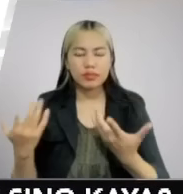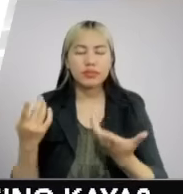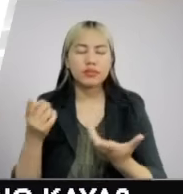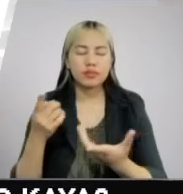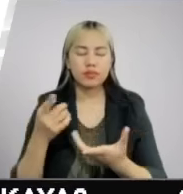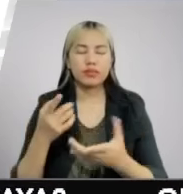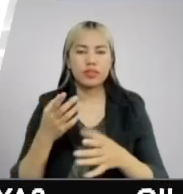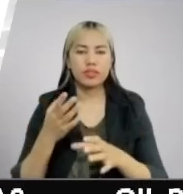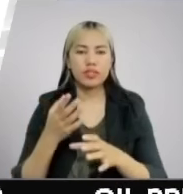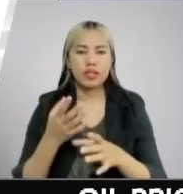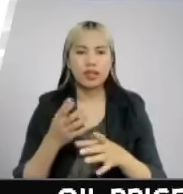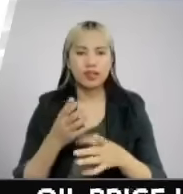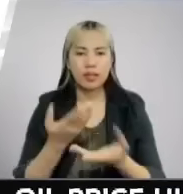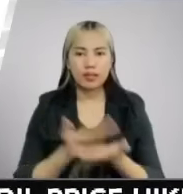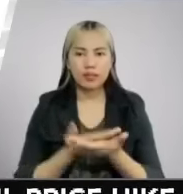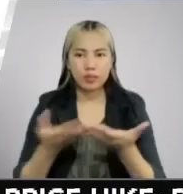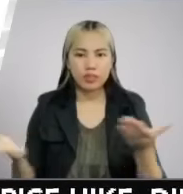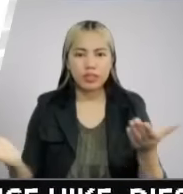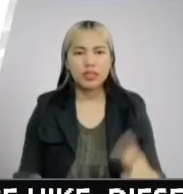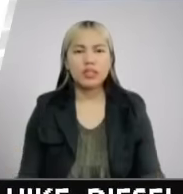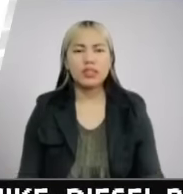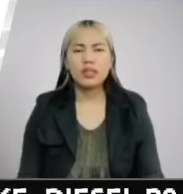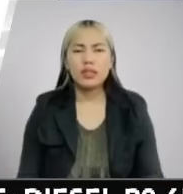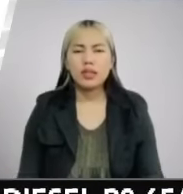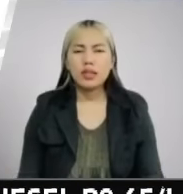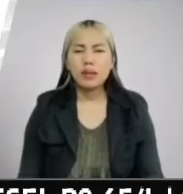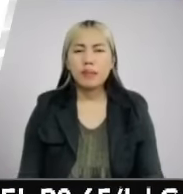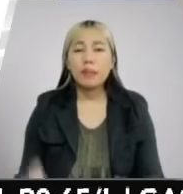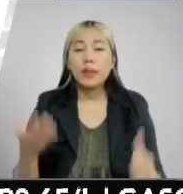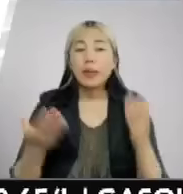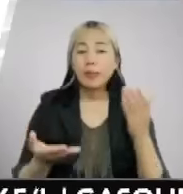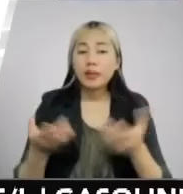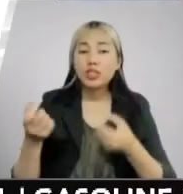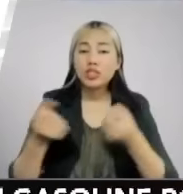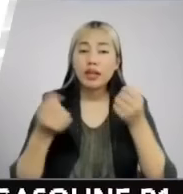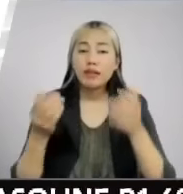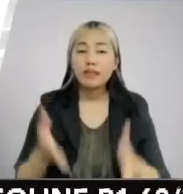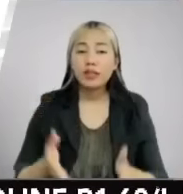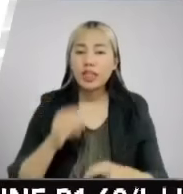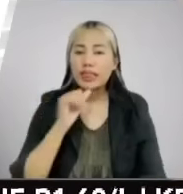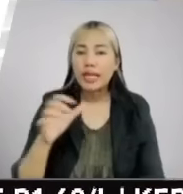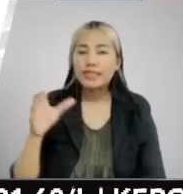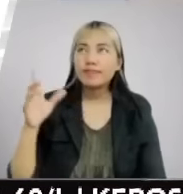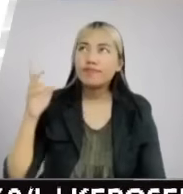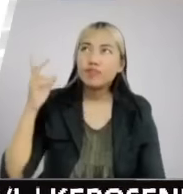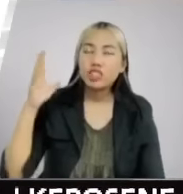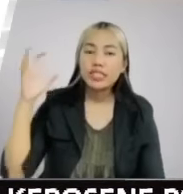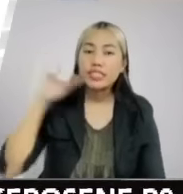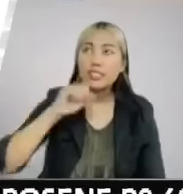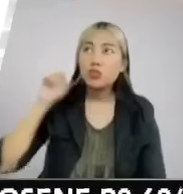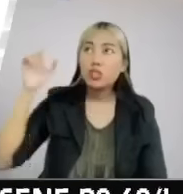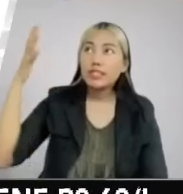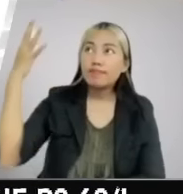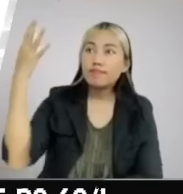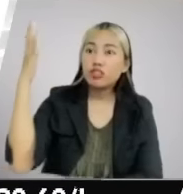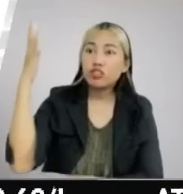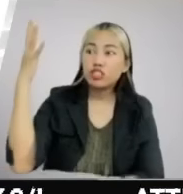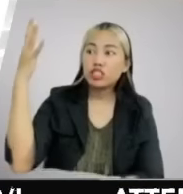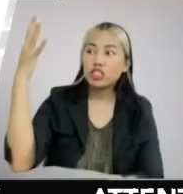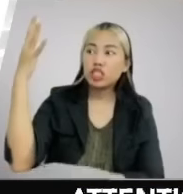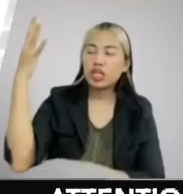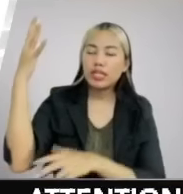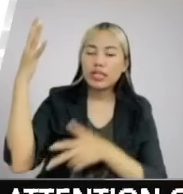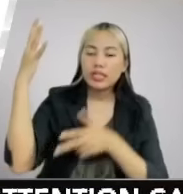na- estimate halangkaw si sa iyang ano o authorize man si sa iyang ano K lang si nasakitan niya niya Nat